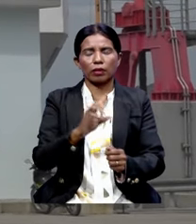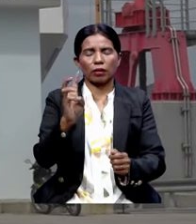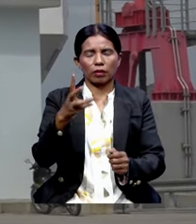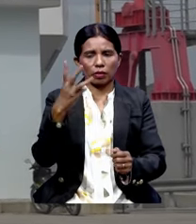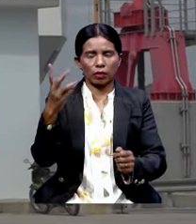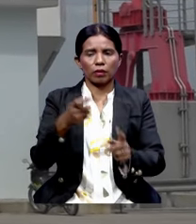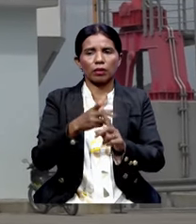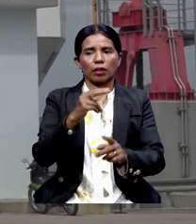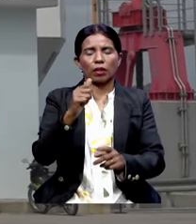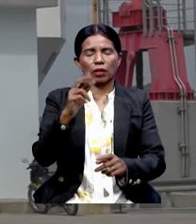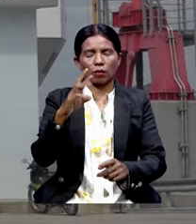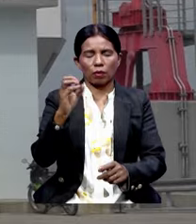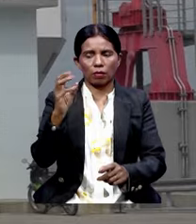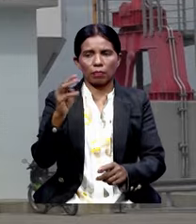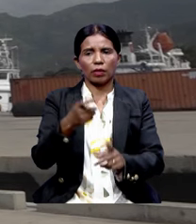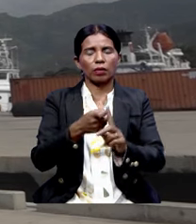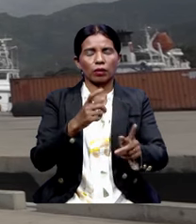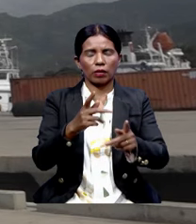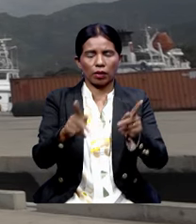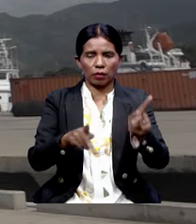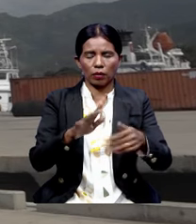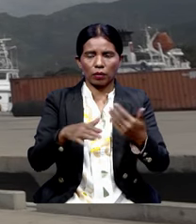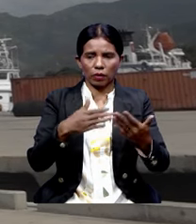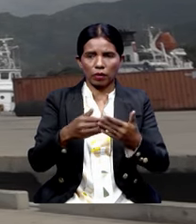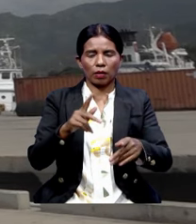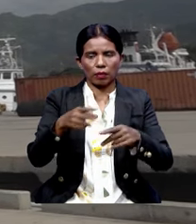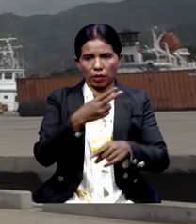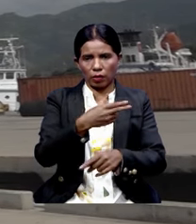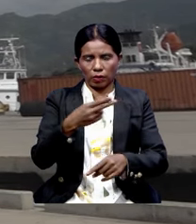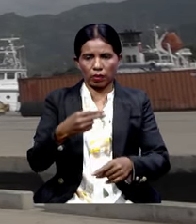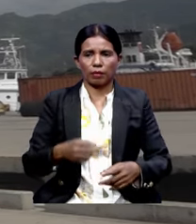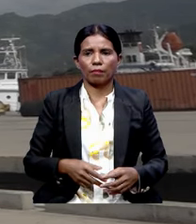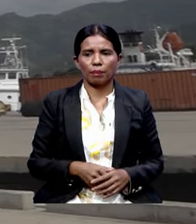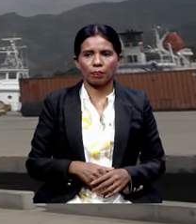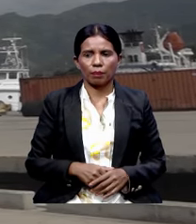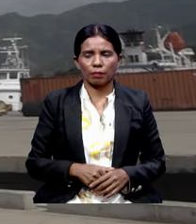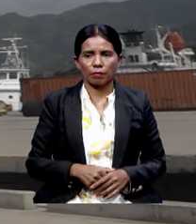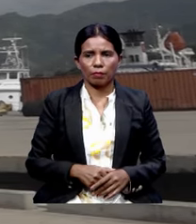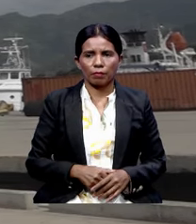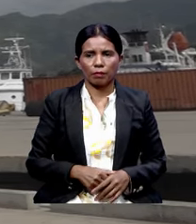na kroma, no mayoria usi tripulante sirne, sidadang Indonesia, Mateus Romario, Titus Silva, ZMN.